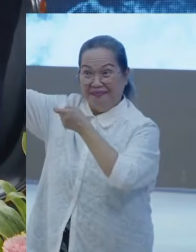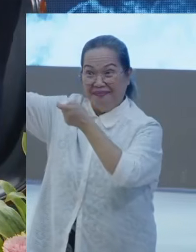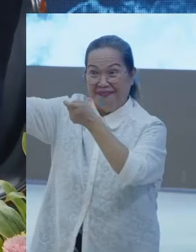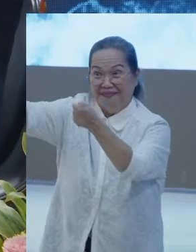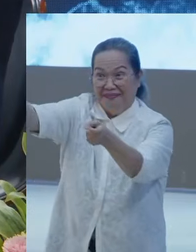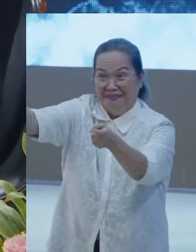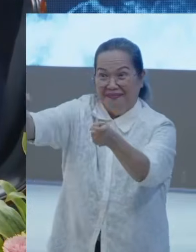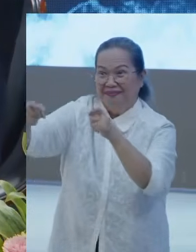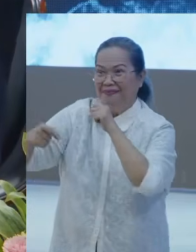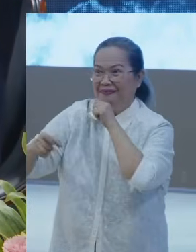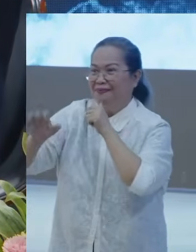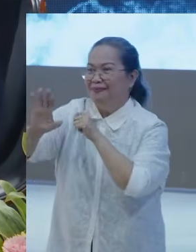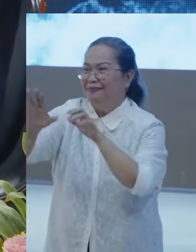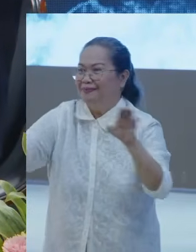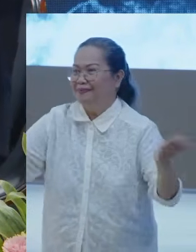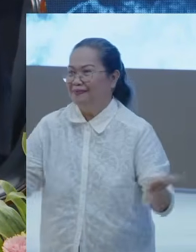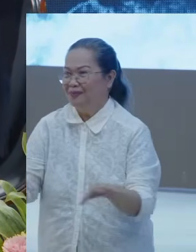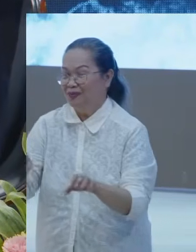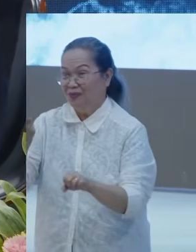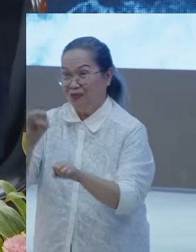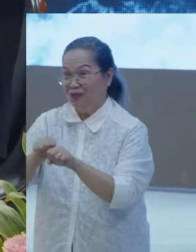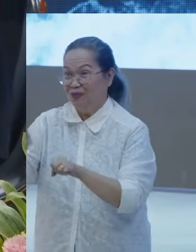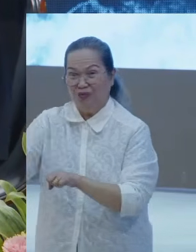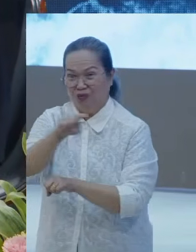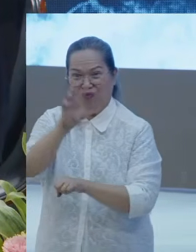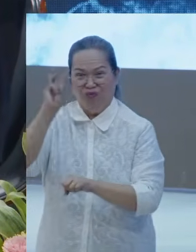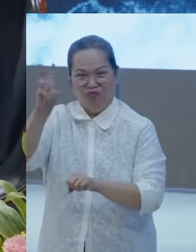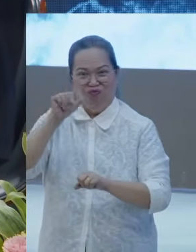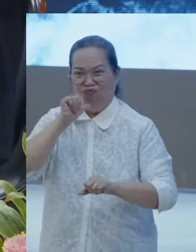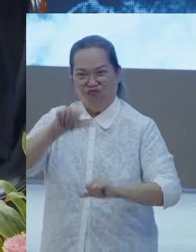of works, so that no one may boast.